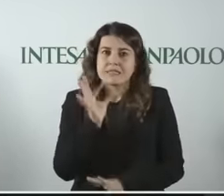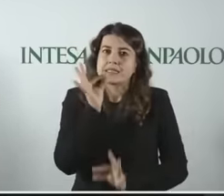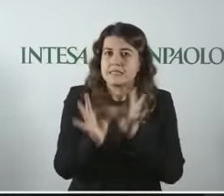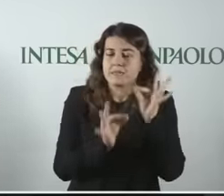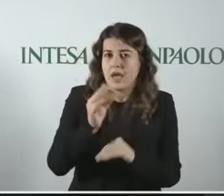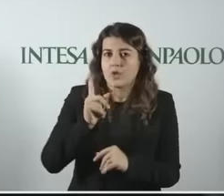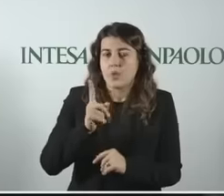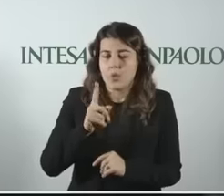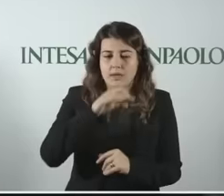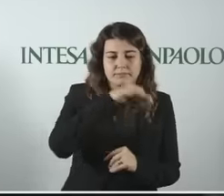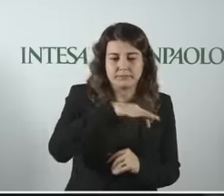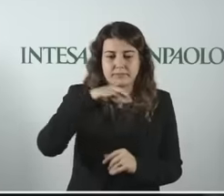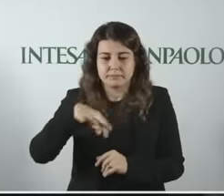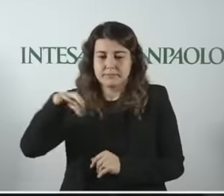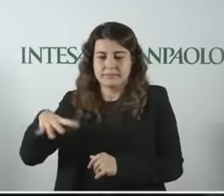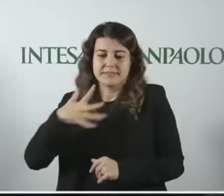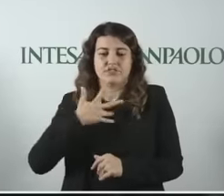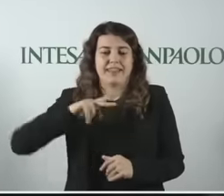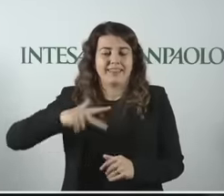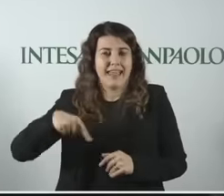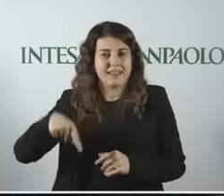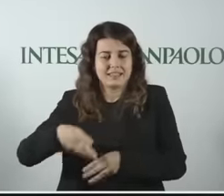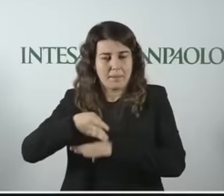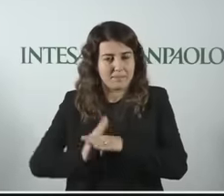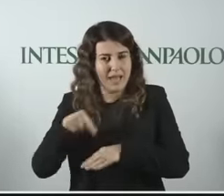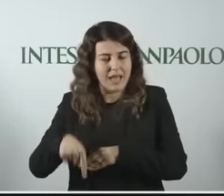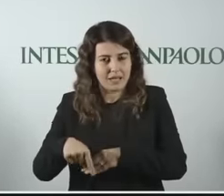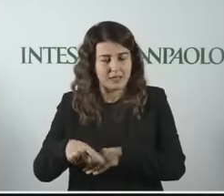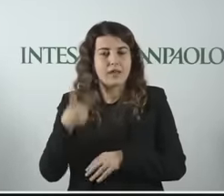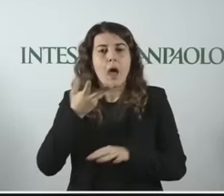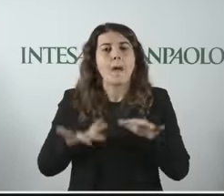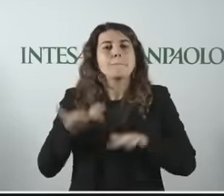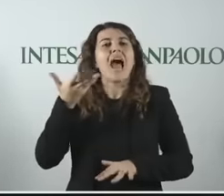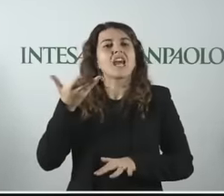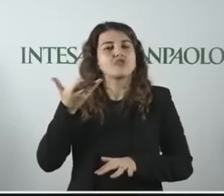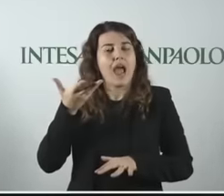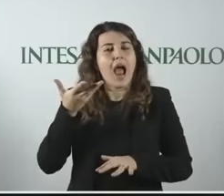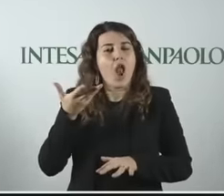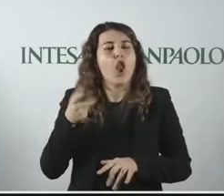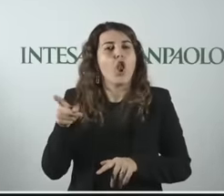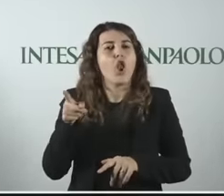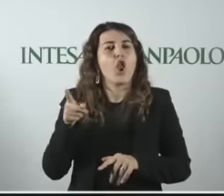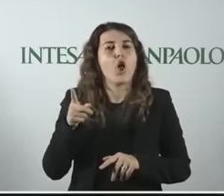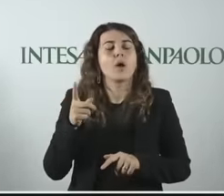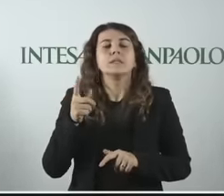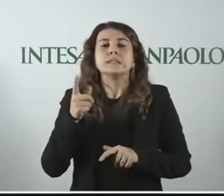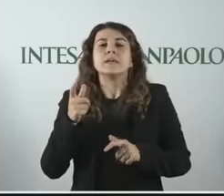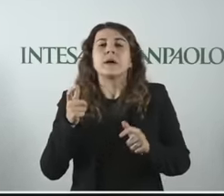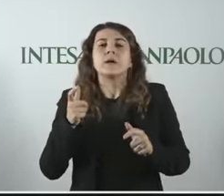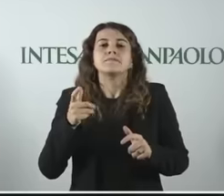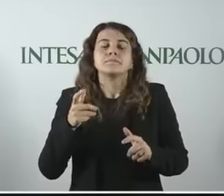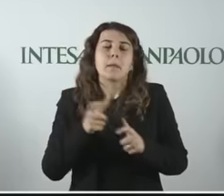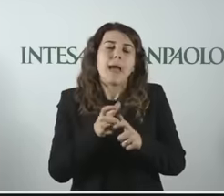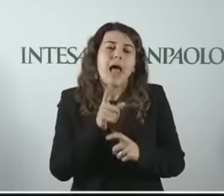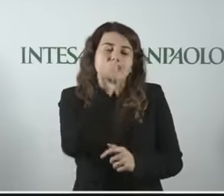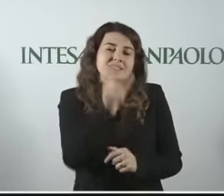nasce nasce con la cioè maresciallo era ottenuto se non sbaglio No si ferma dal dal paesano